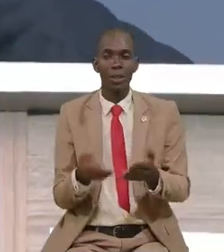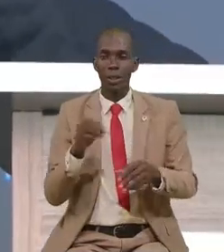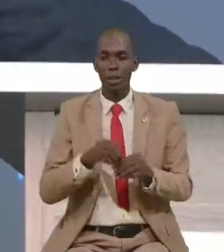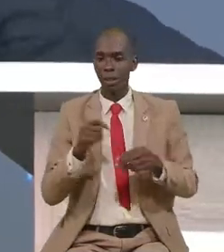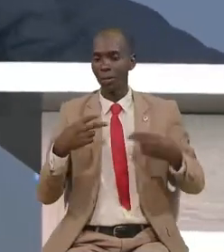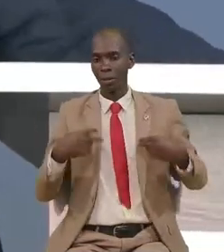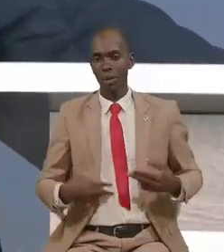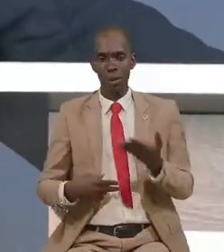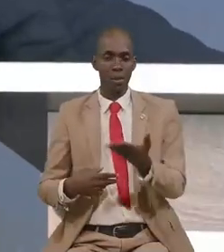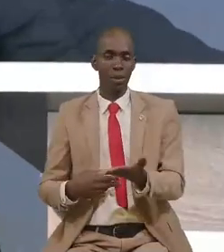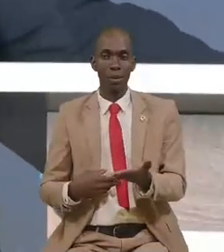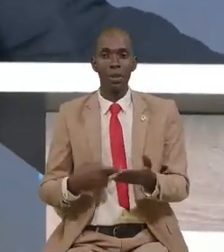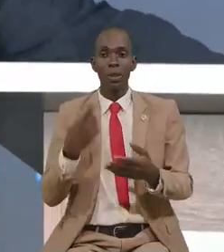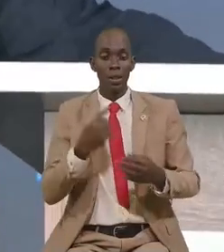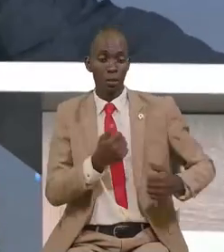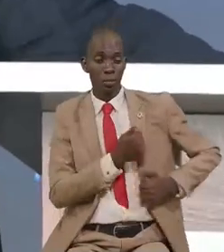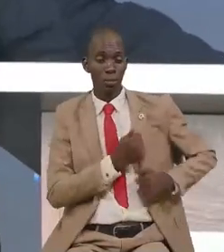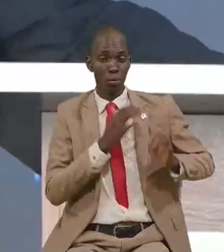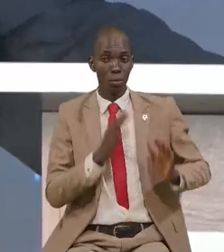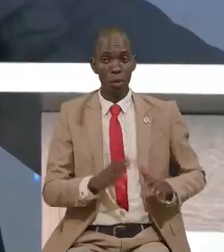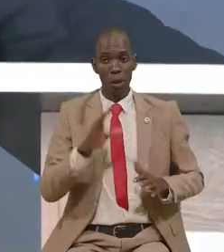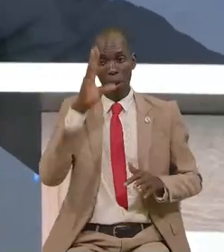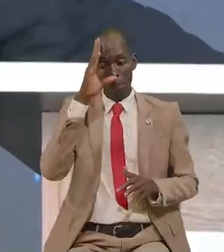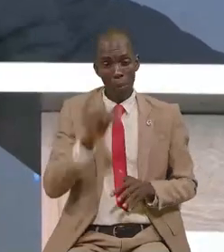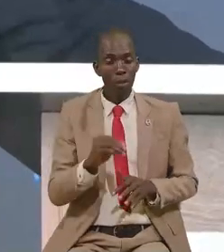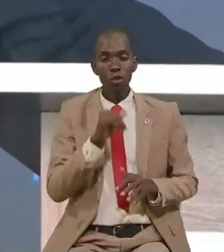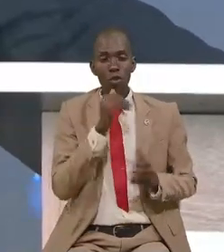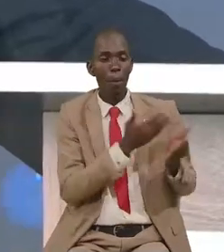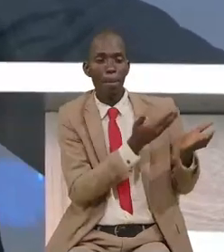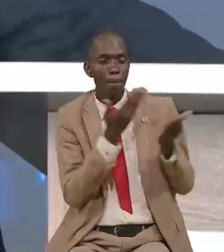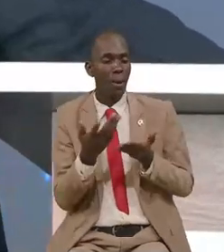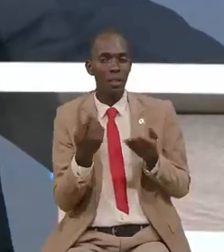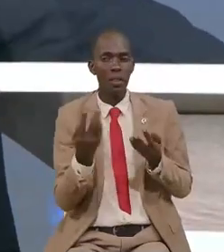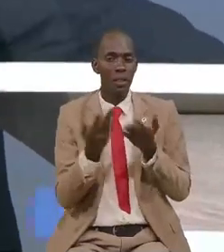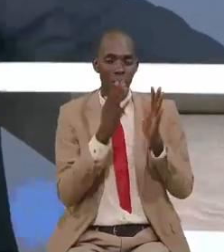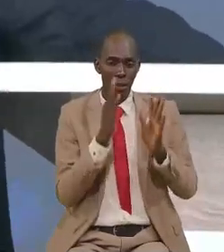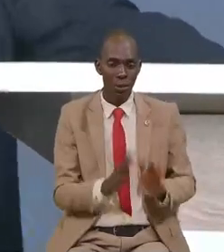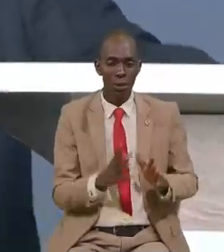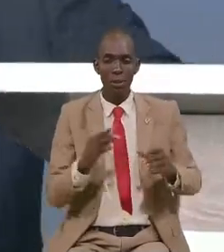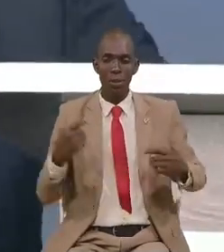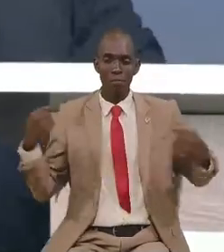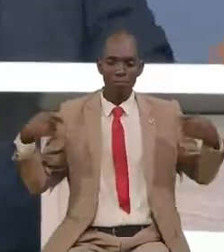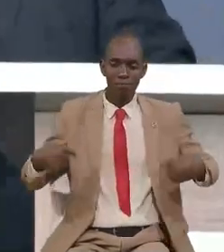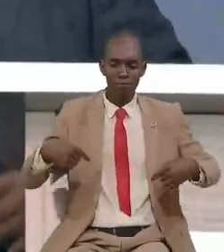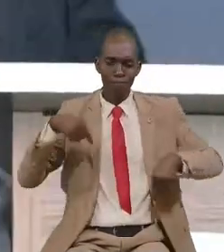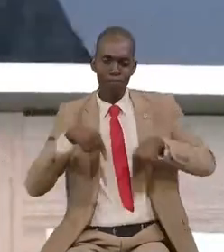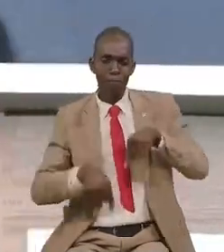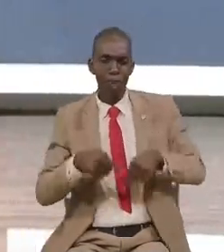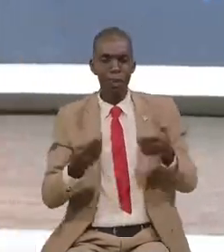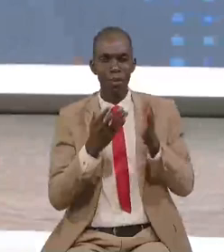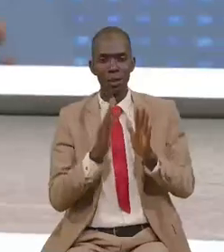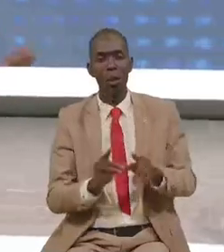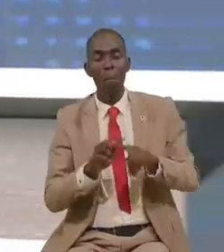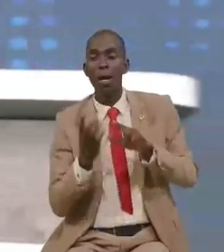Le centenier, le maître, n'a pas amené le serviteur tourmenté, paralysé. Il l'a laissé